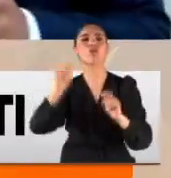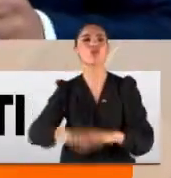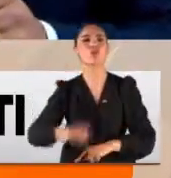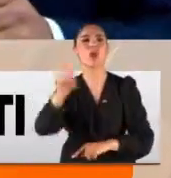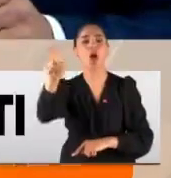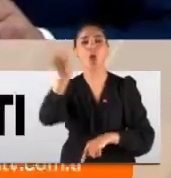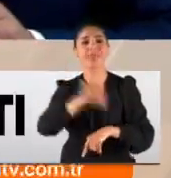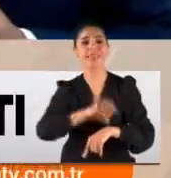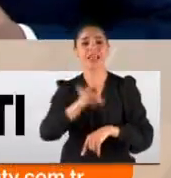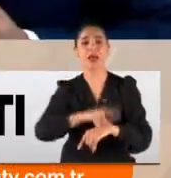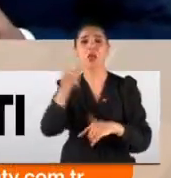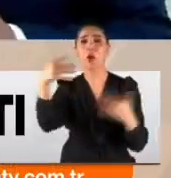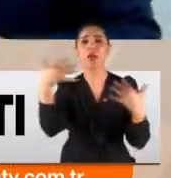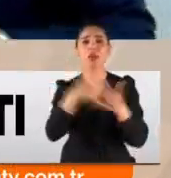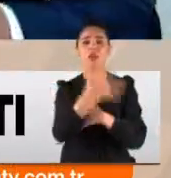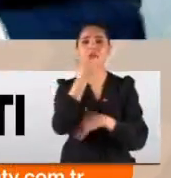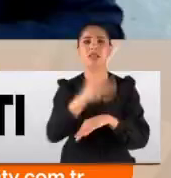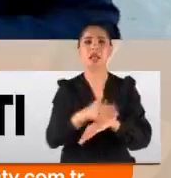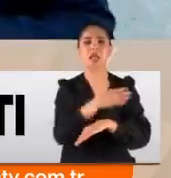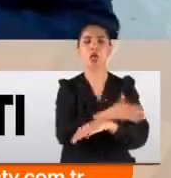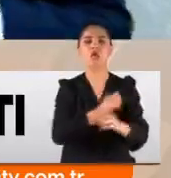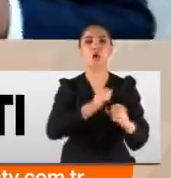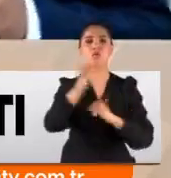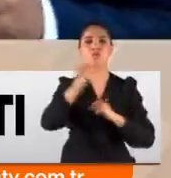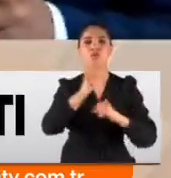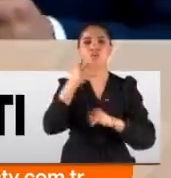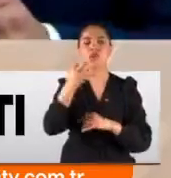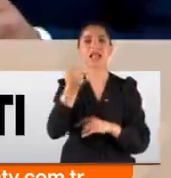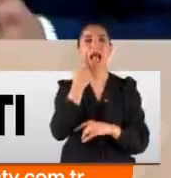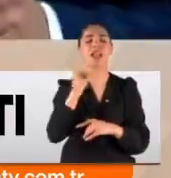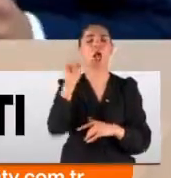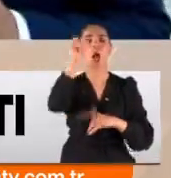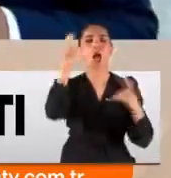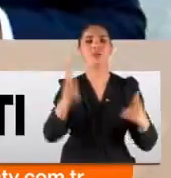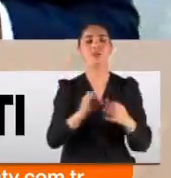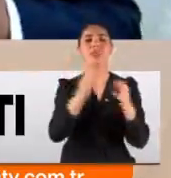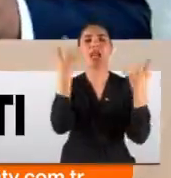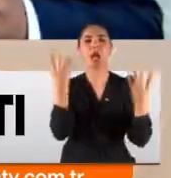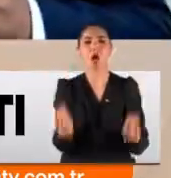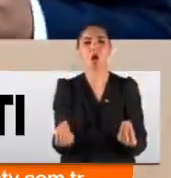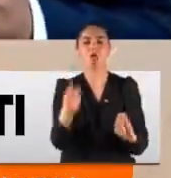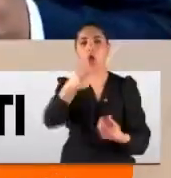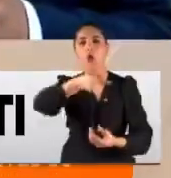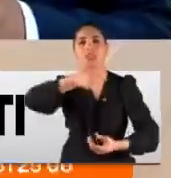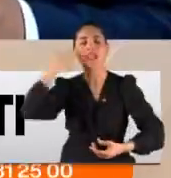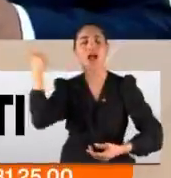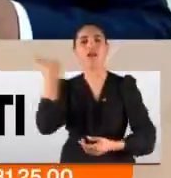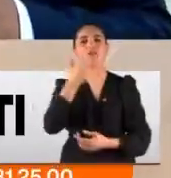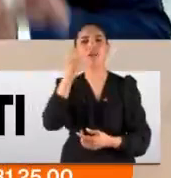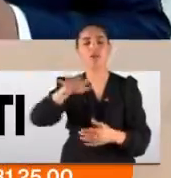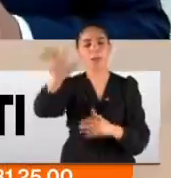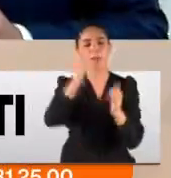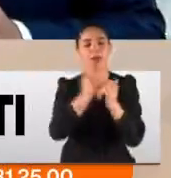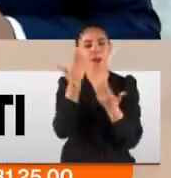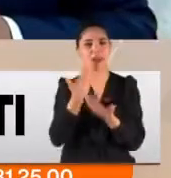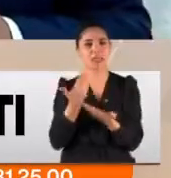o anlarda, o kara gecede 5 yıl önce direnişin kalesinde Atatürk Havalimanı'nda neler oldu? İşte o tarihi görüntüleri hep